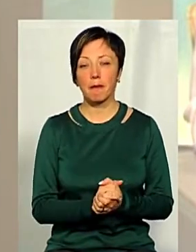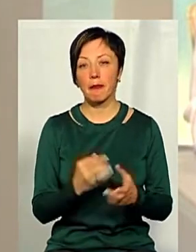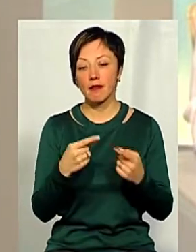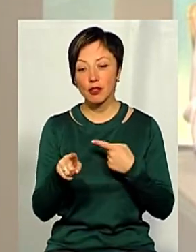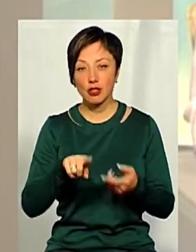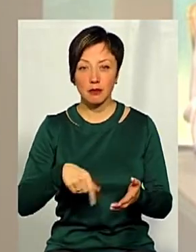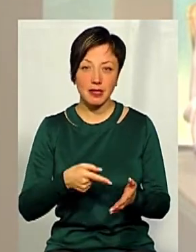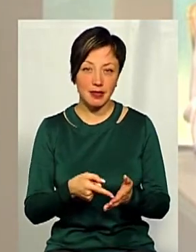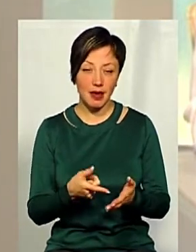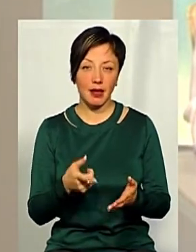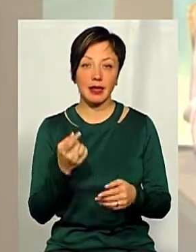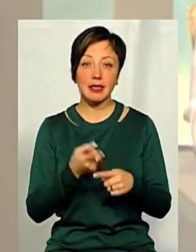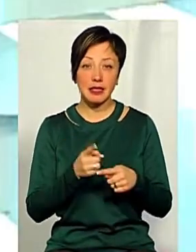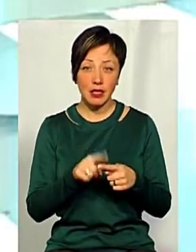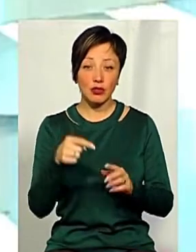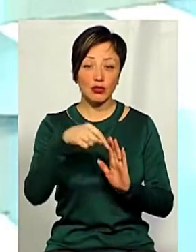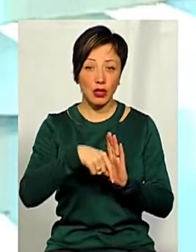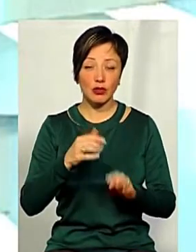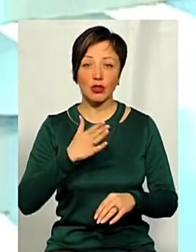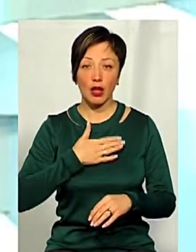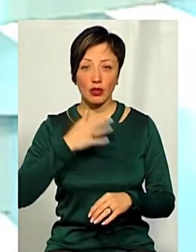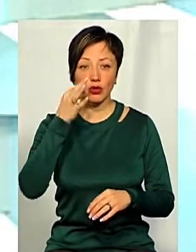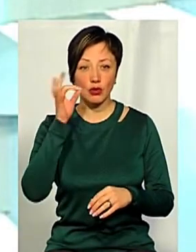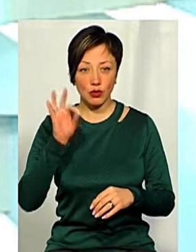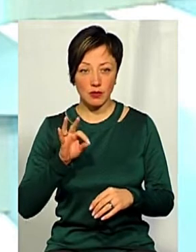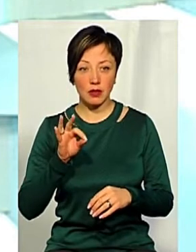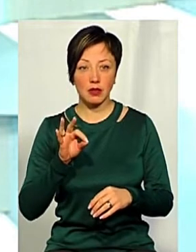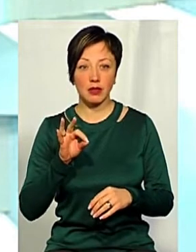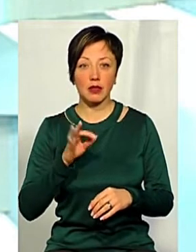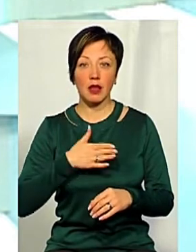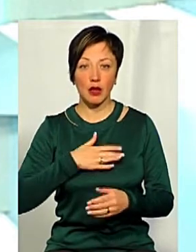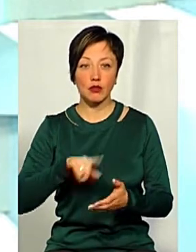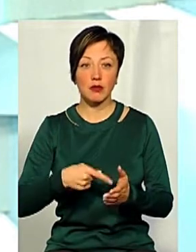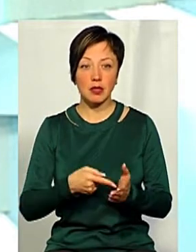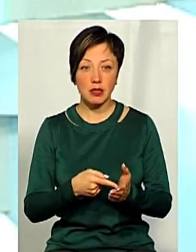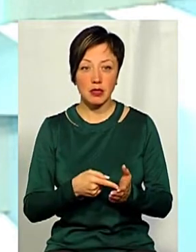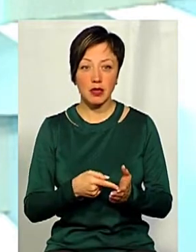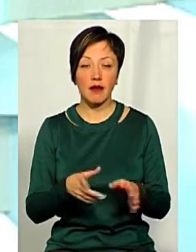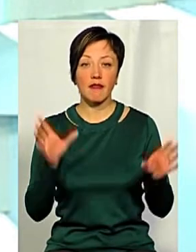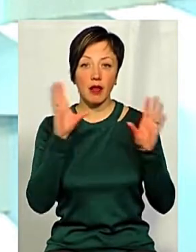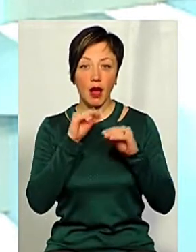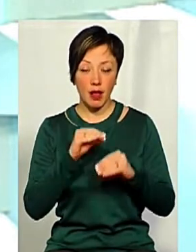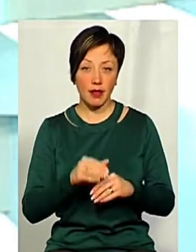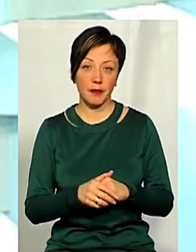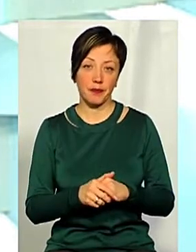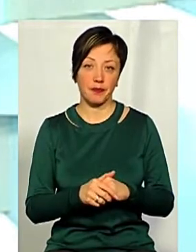інших містах. І це говорить про те, що наш досвід нашого міста досить вдалий.